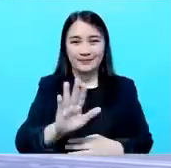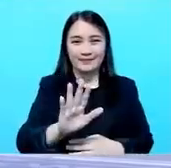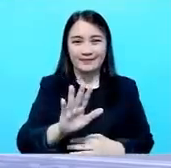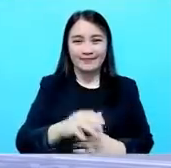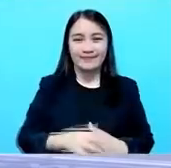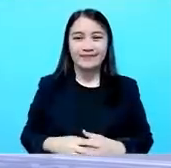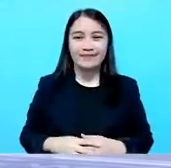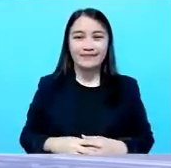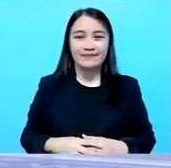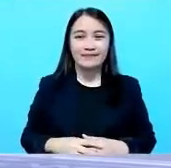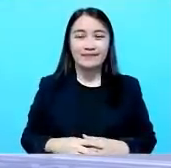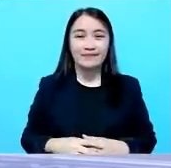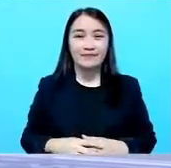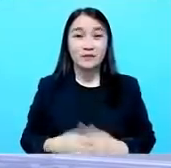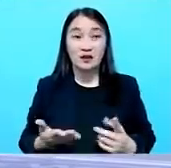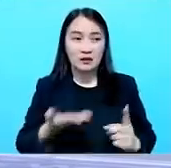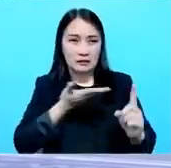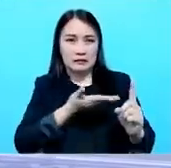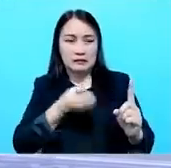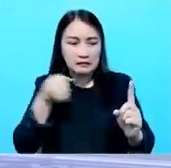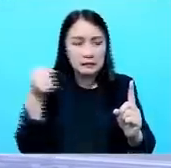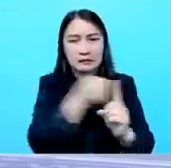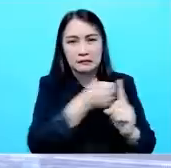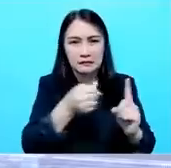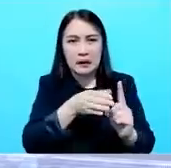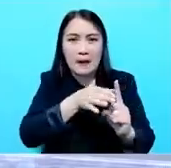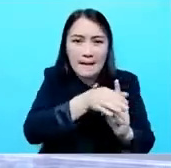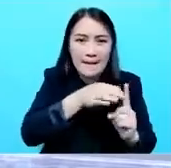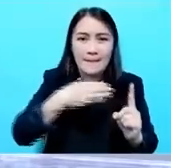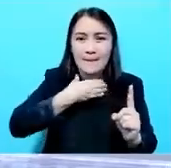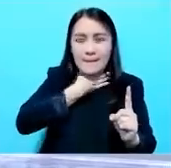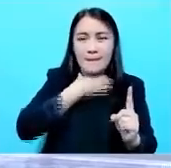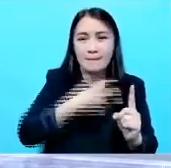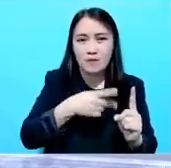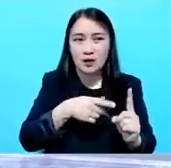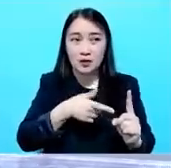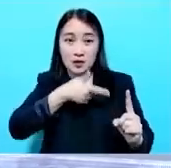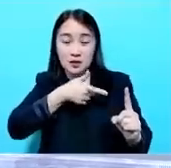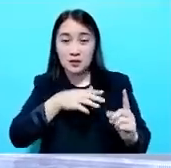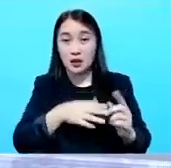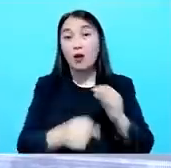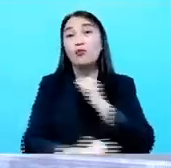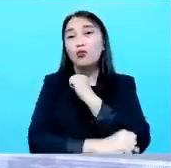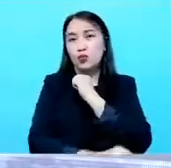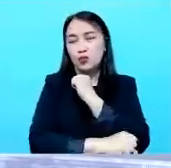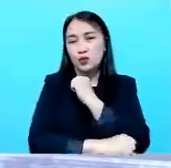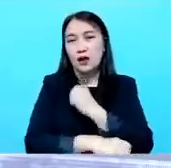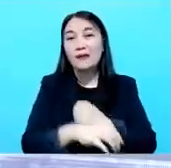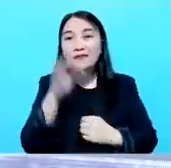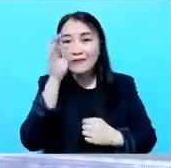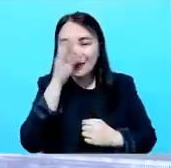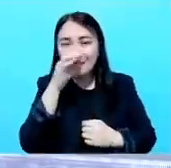Sinakal, sinuntok sa mukha at tinutukan pa ng patalim. Ganyan ang sinapit ng hinold up na Filipino-Chinese sa Maynila. Ang